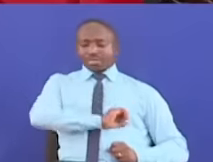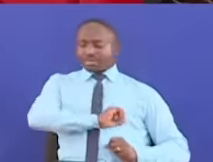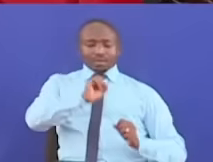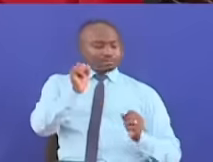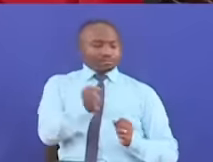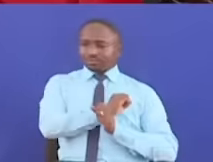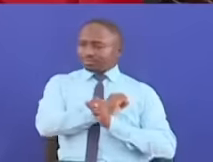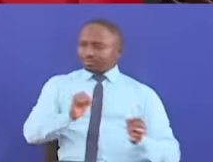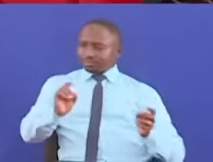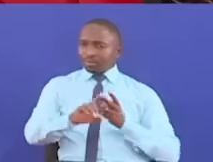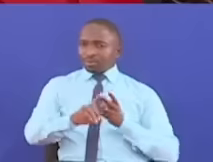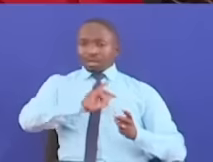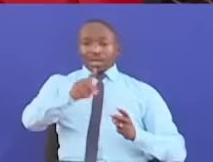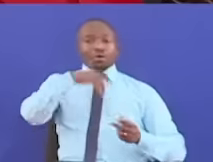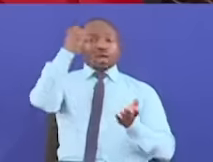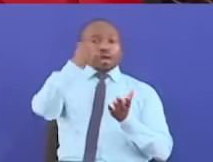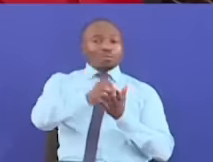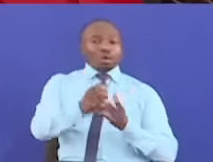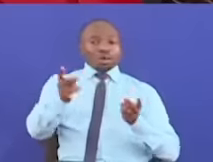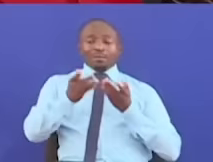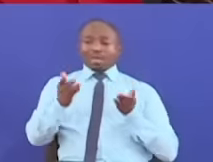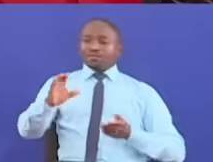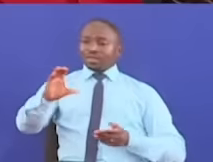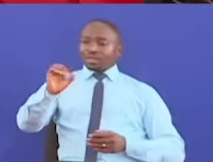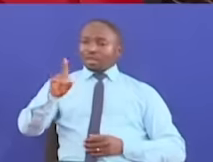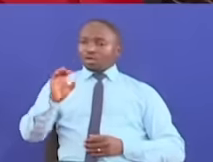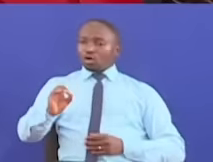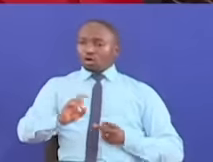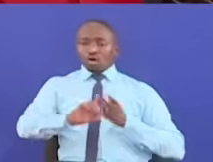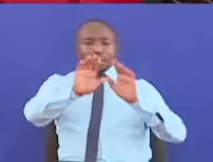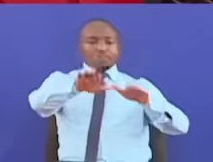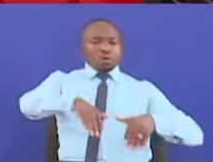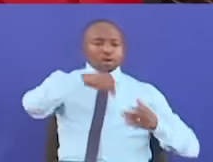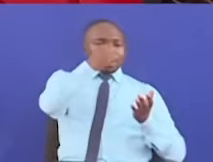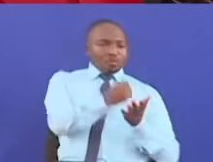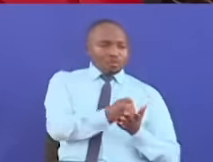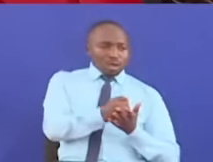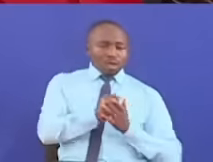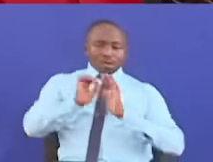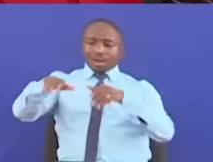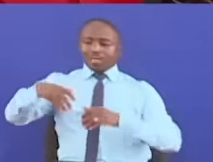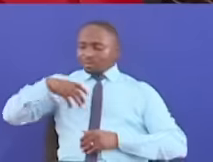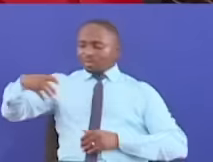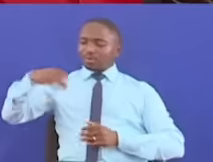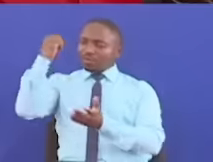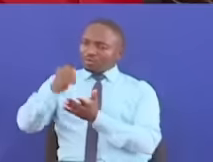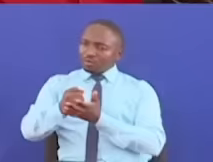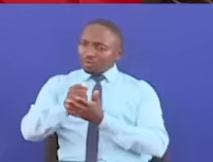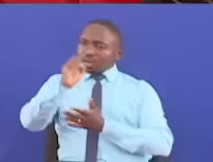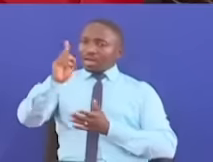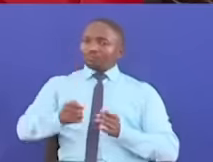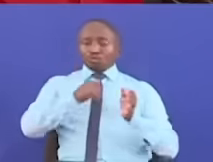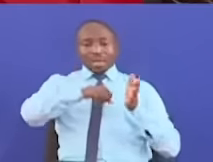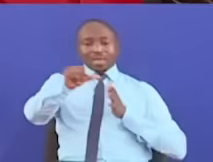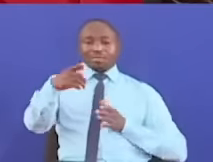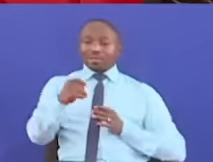kusudama unaf maam muzi Kama haya kadic bunge lime fanya maam baraza la maw ziri lime fanya maam muzi hafu tum elipa